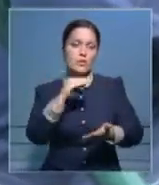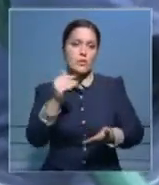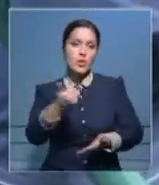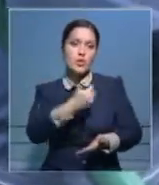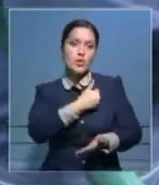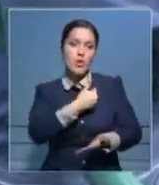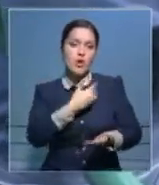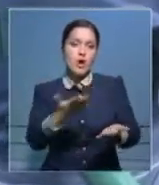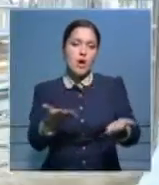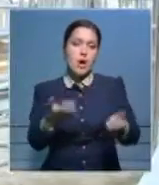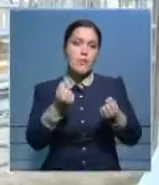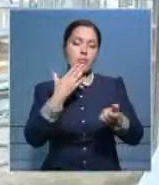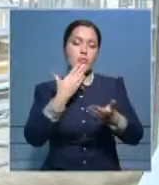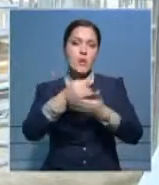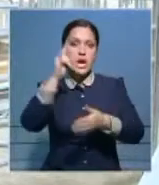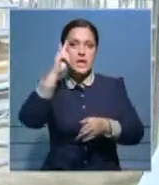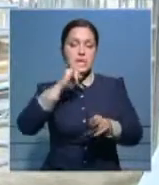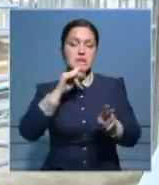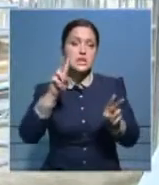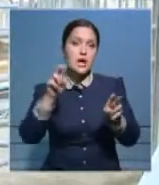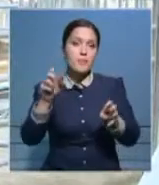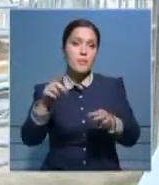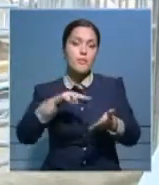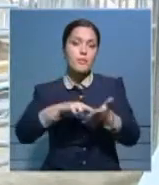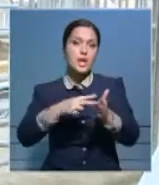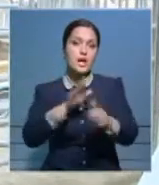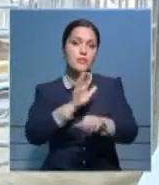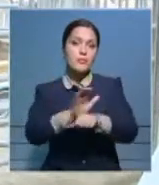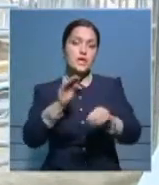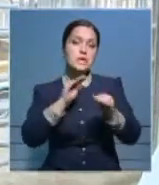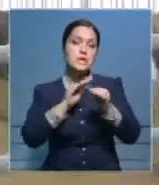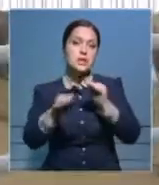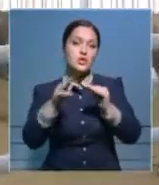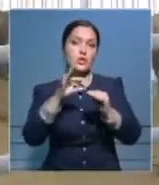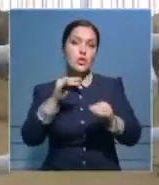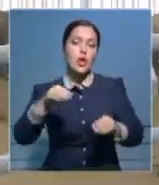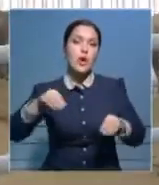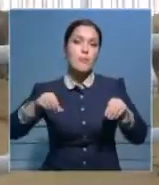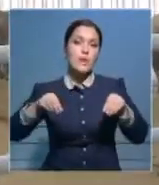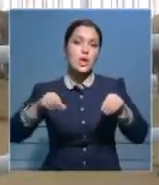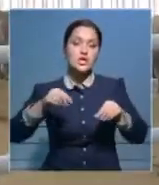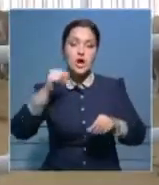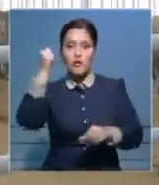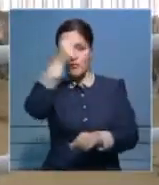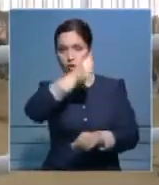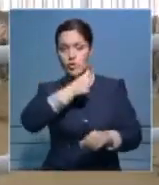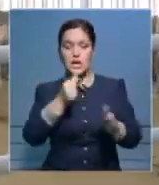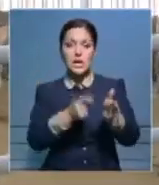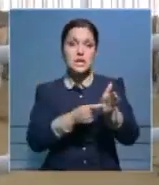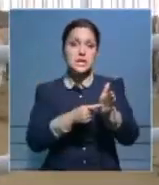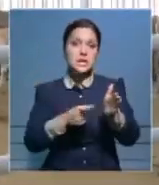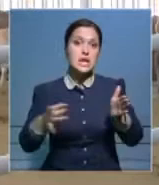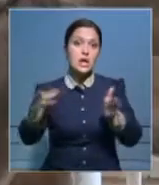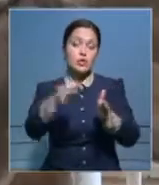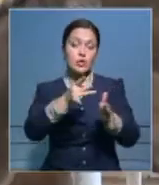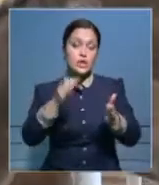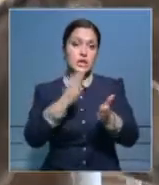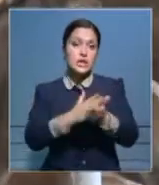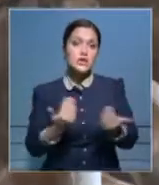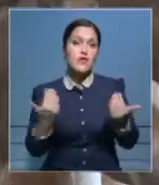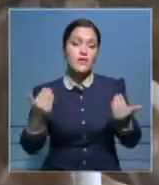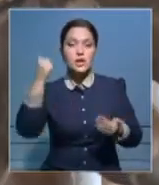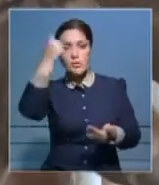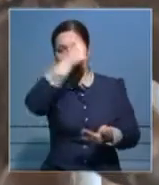звание казахстанского бренда. Здесь планируют выпускать 10 тысяч тонн порошка в год. Всего в Карагандинском регионе в текущем году в рамках карты